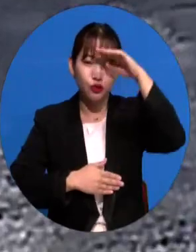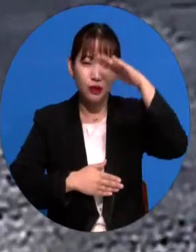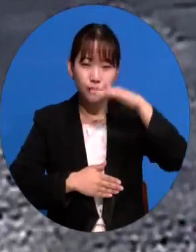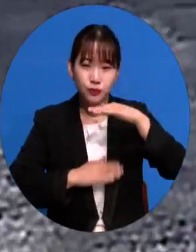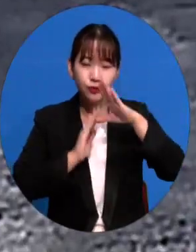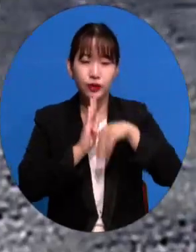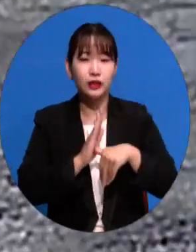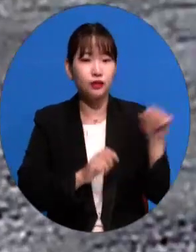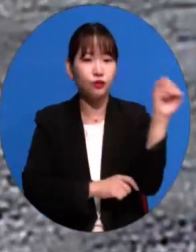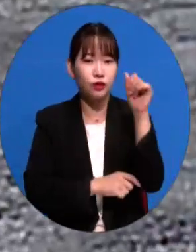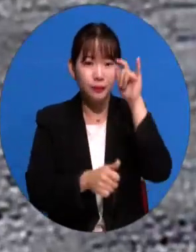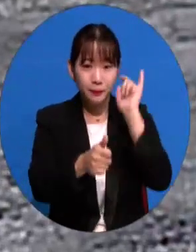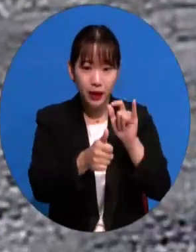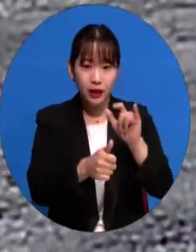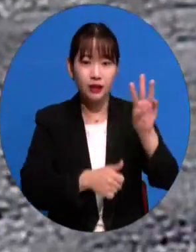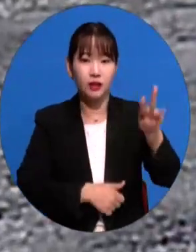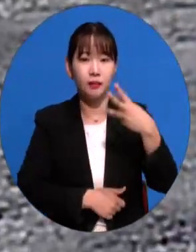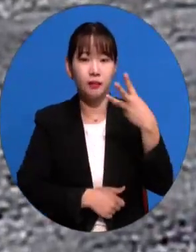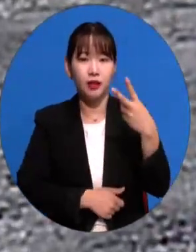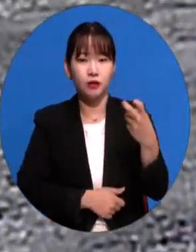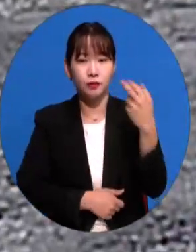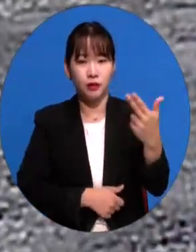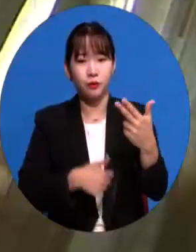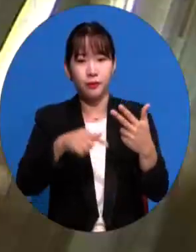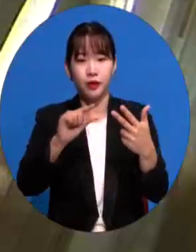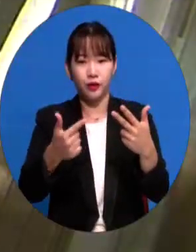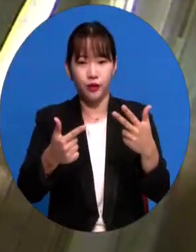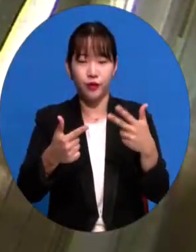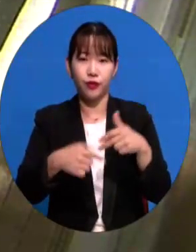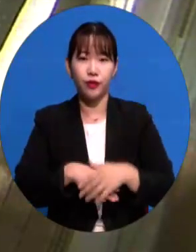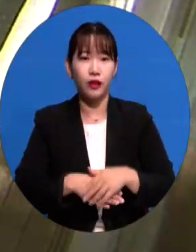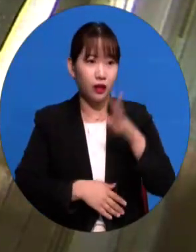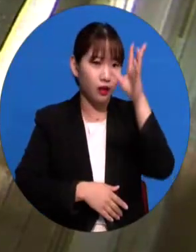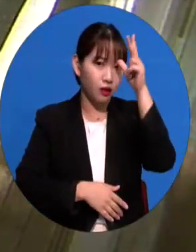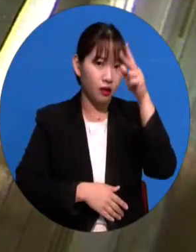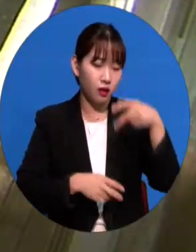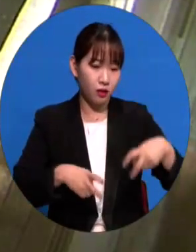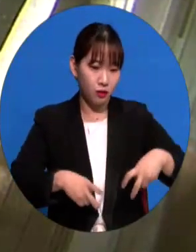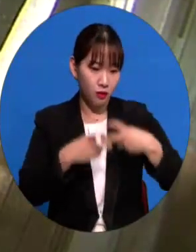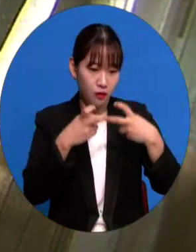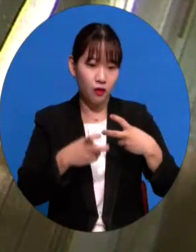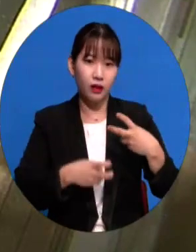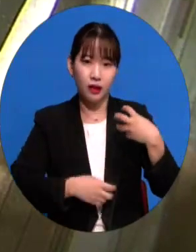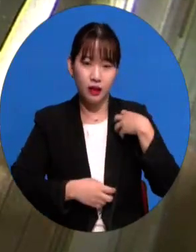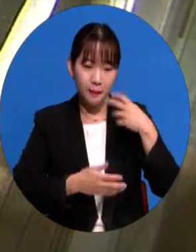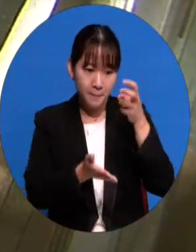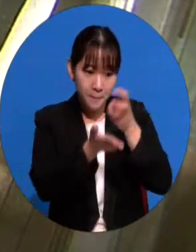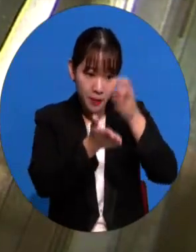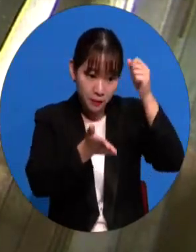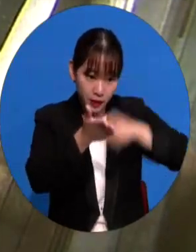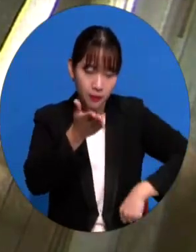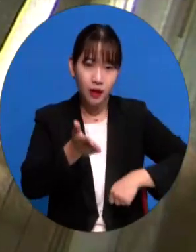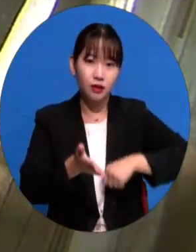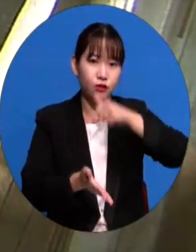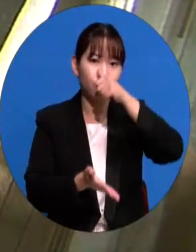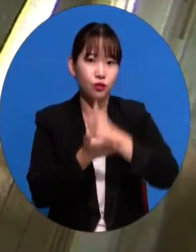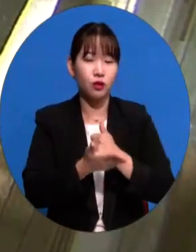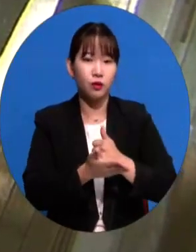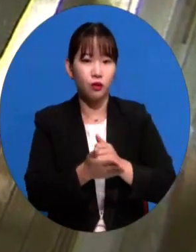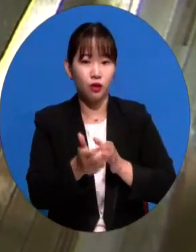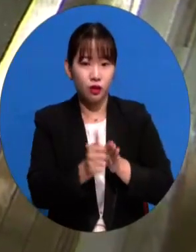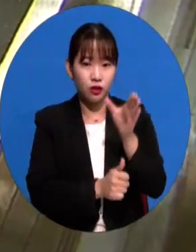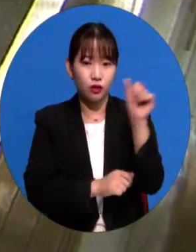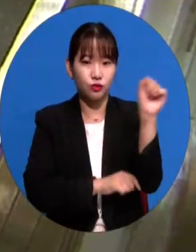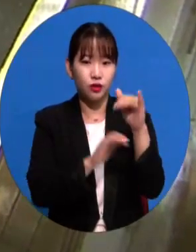단속 건수는 총 327건에 달합니다. 경찰은 교통사고 처리 특례법 위반 등의 혐의로 가해